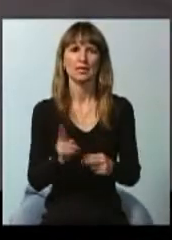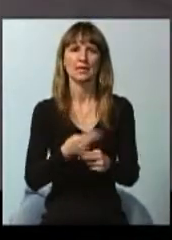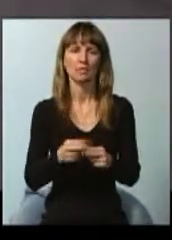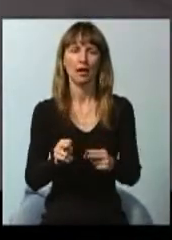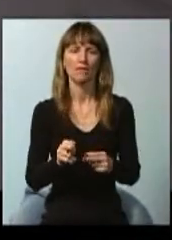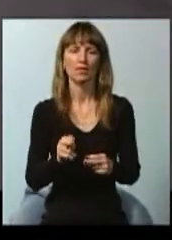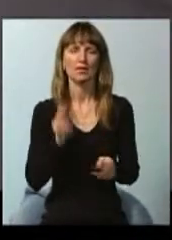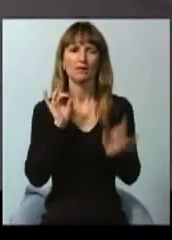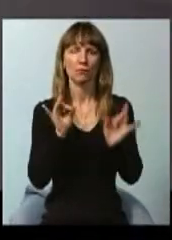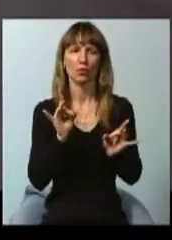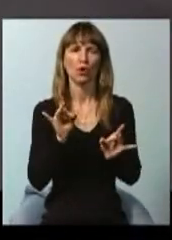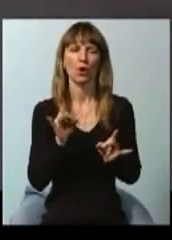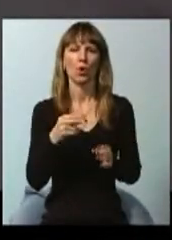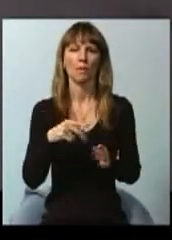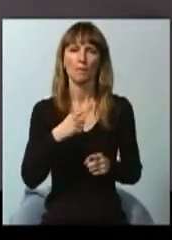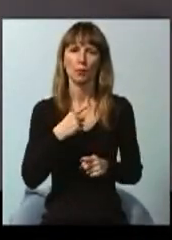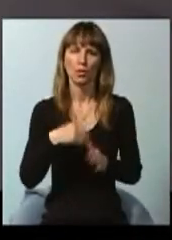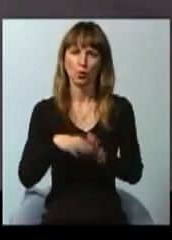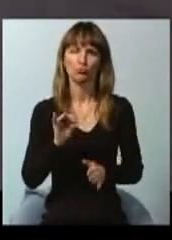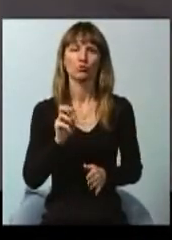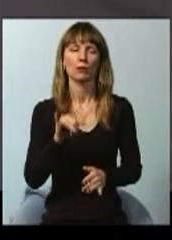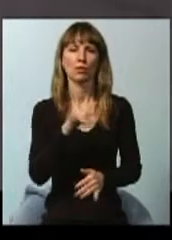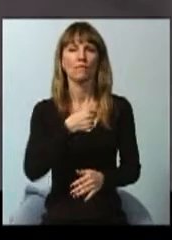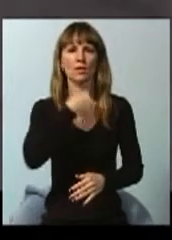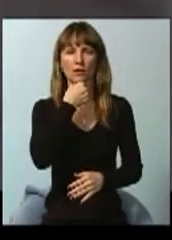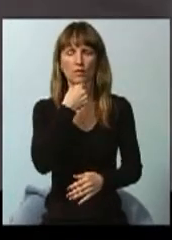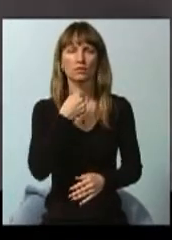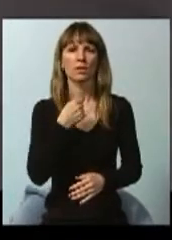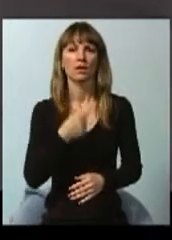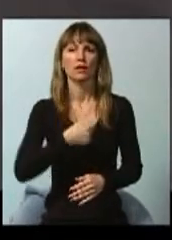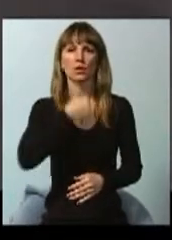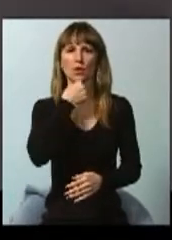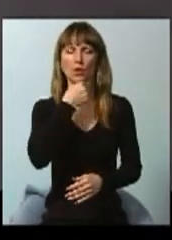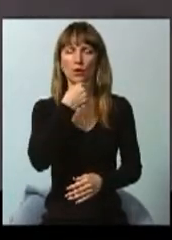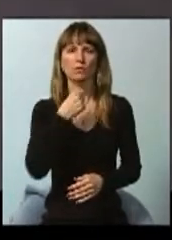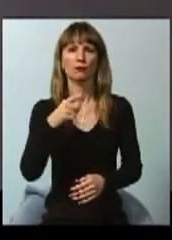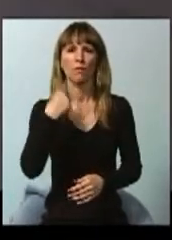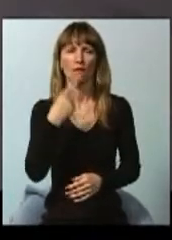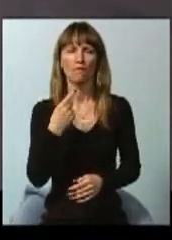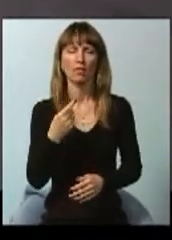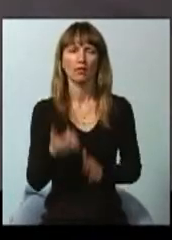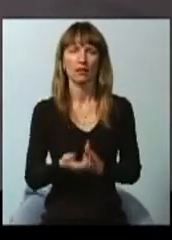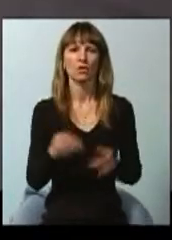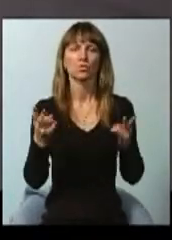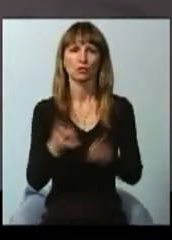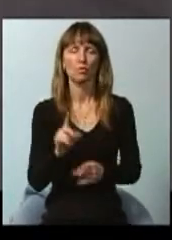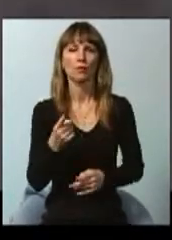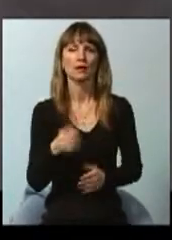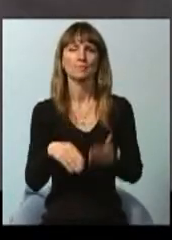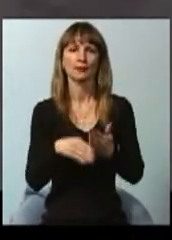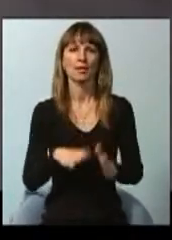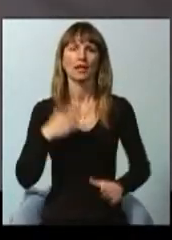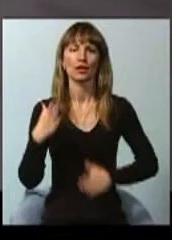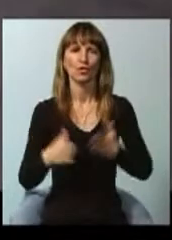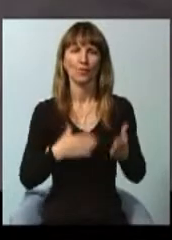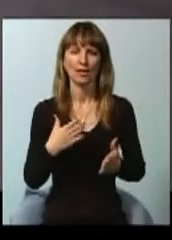більший, аніж у дорослому. Між тим, відвідати логопеда дорослому, якому заважають мовні дефекти, також варто. Адже запропоновані вправи,